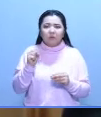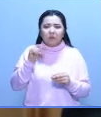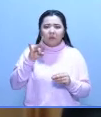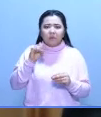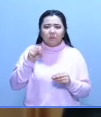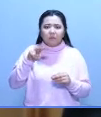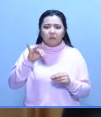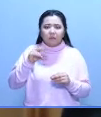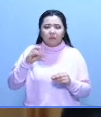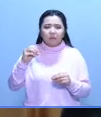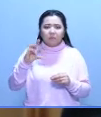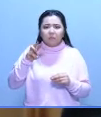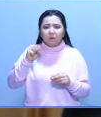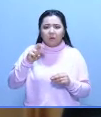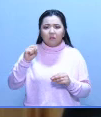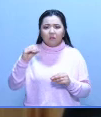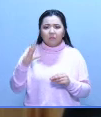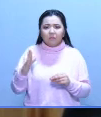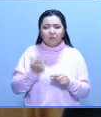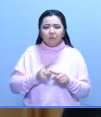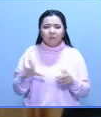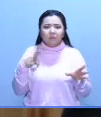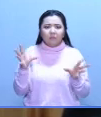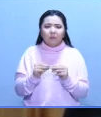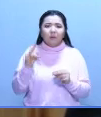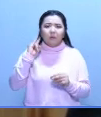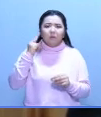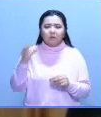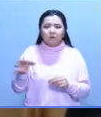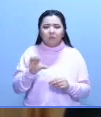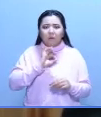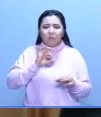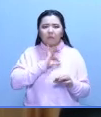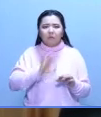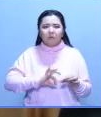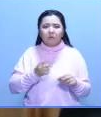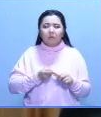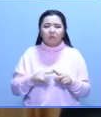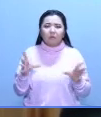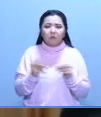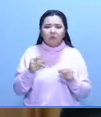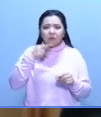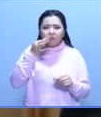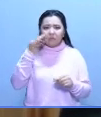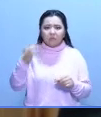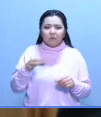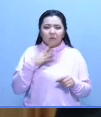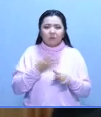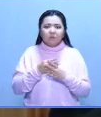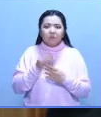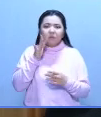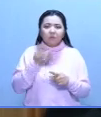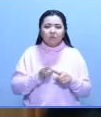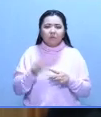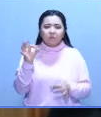үшін айыпталушы Ораз Мұқашевқа қатысты қылмыстық істі Павлодар облыстық прокурорына қайтару жөніндегі қаулысын өзгеріссіз қалдыру жөнінде